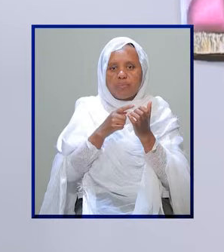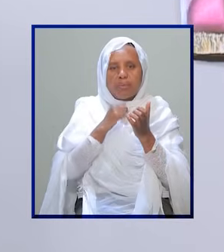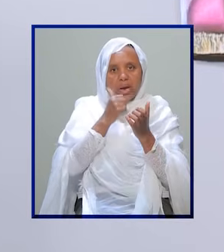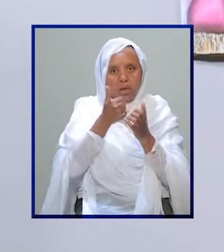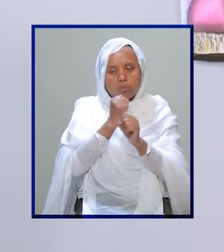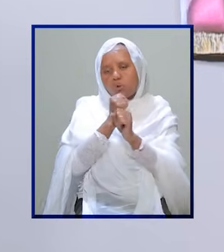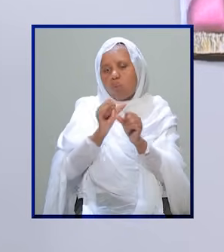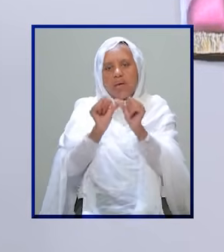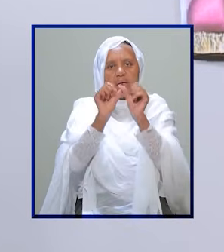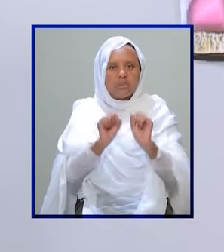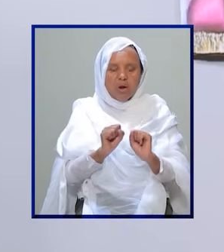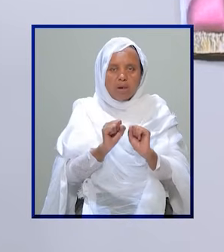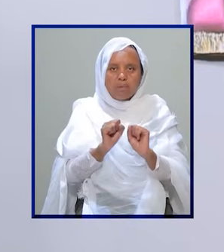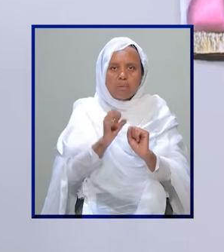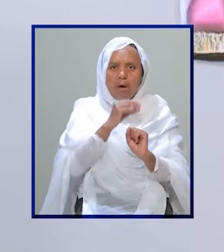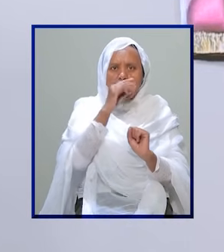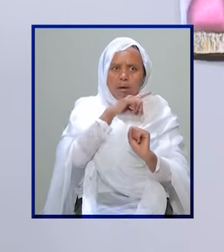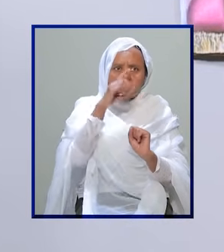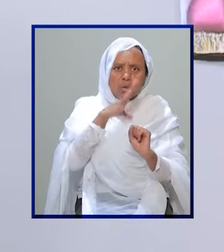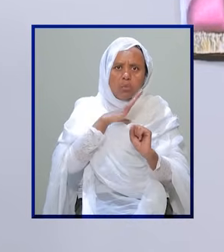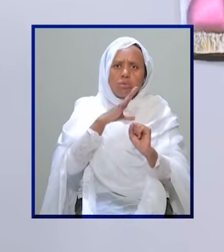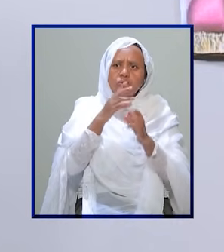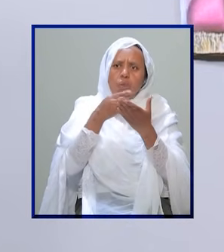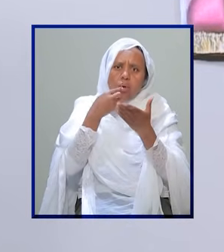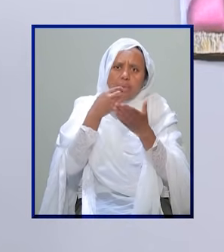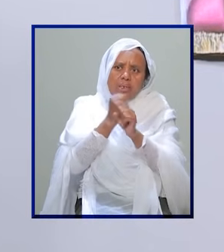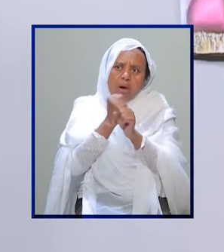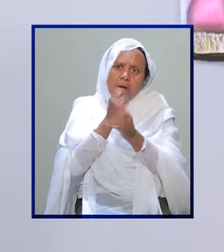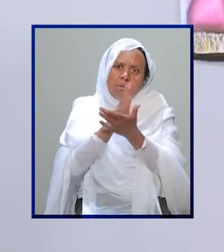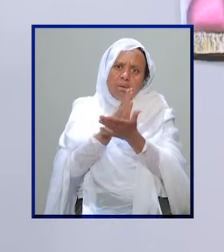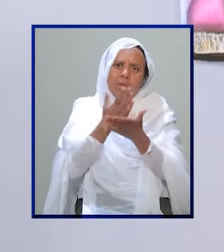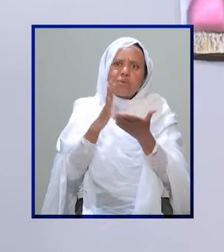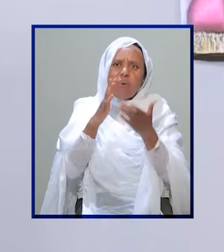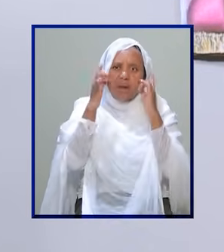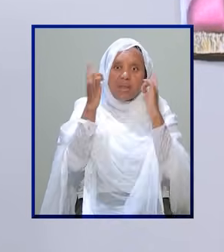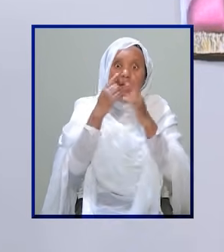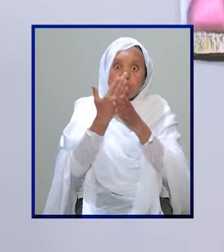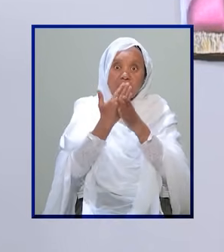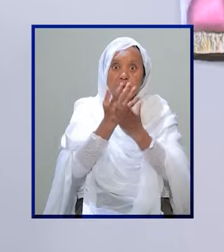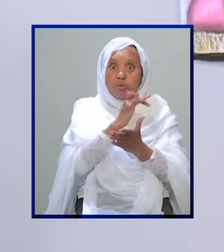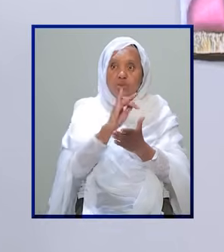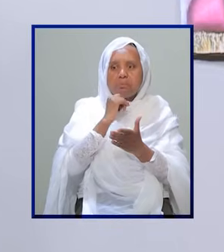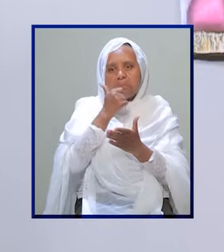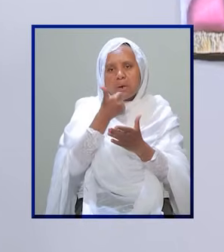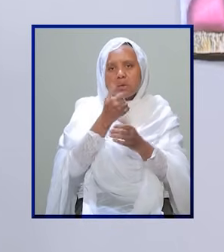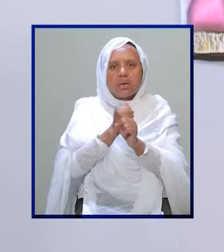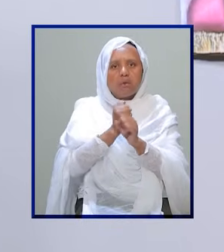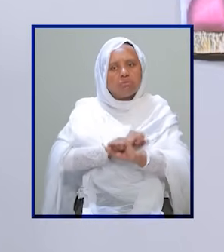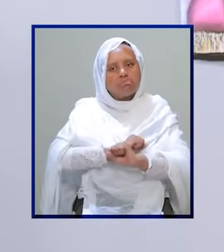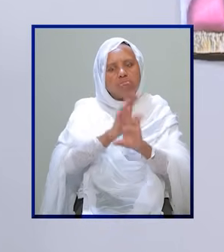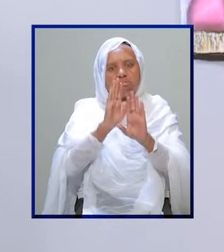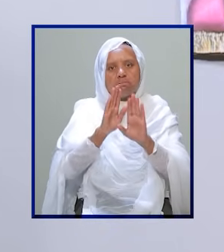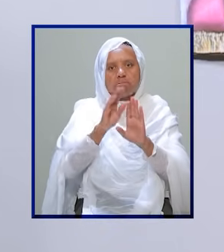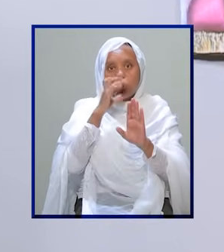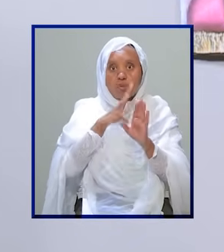በነጋታው ስራውን መቀጠል ይችላል አንዳንድ ሰው ሲቆረብ ስራ ማይሰራ ይመስለዋል አጥያትን ነው እንጂ የሚከለክለው በነጋታው ወደ ስራቸው ሊሰማሩ